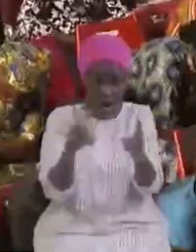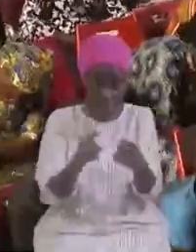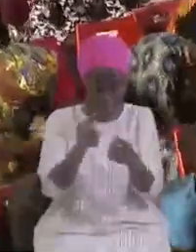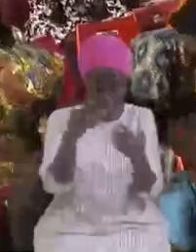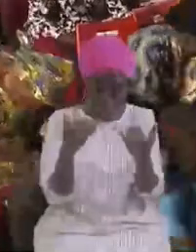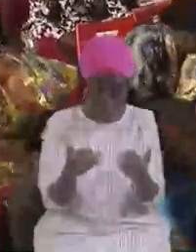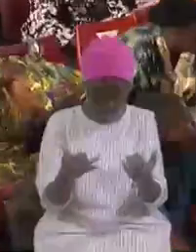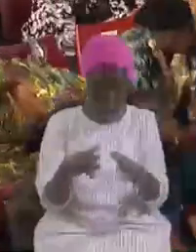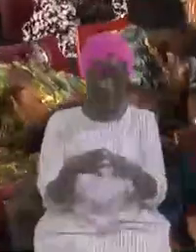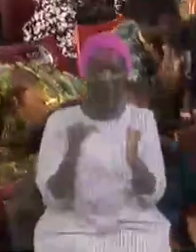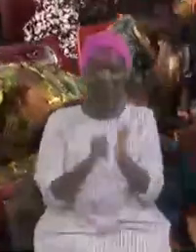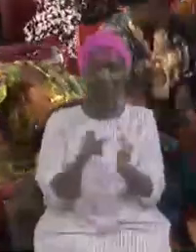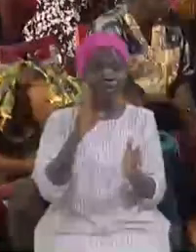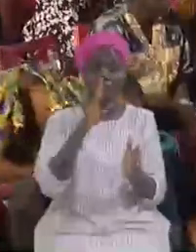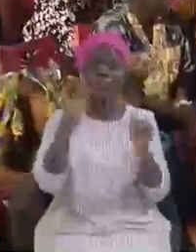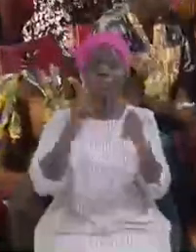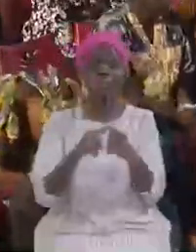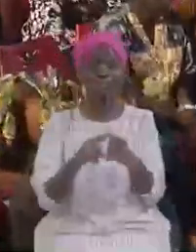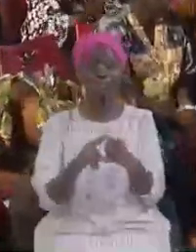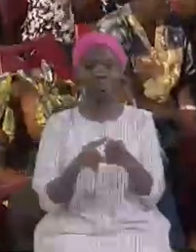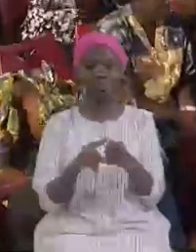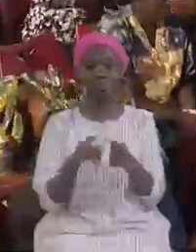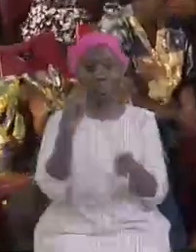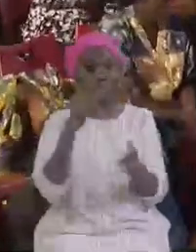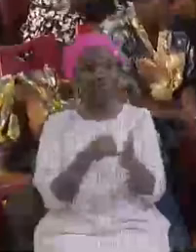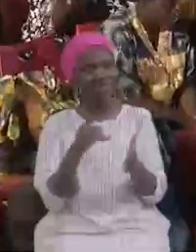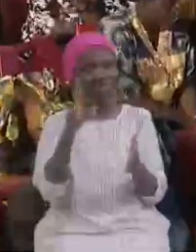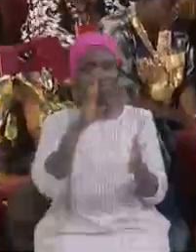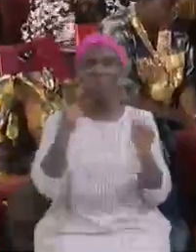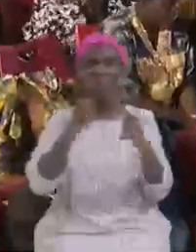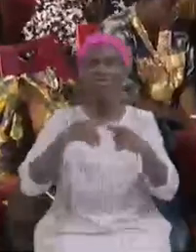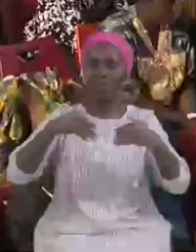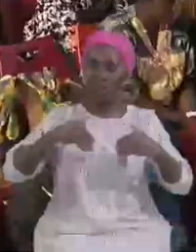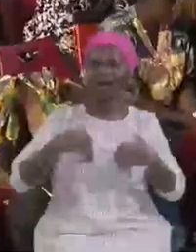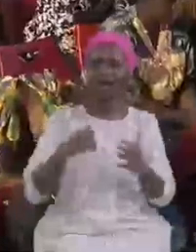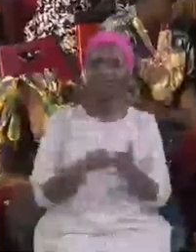même, pour que tu puisses vous t'asseoir, pour que tu puisses avoir